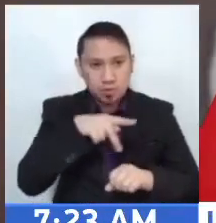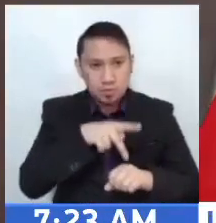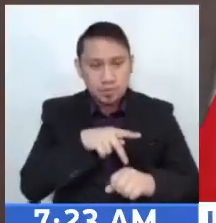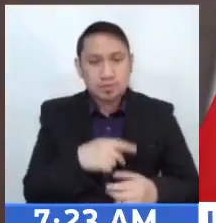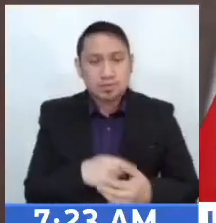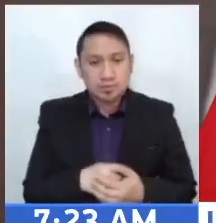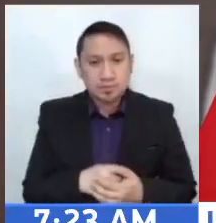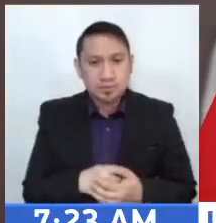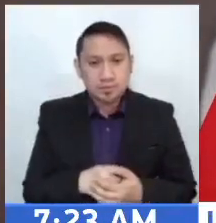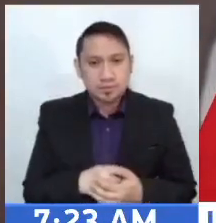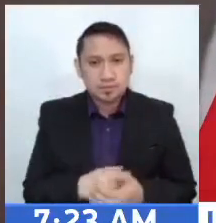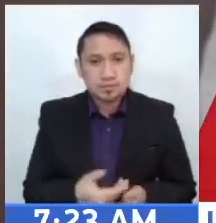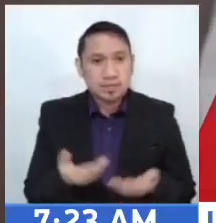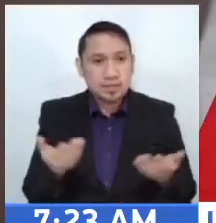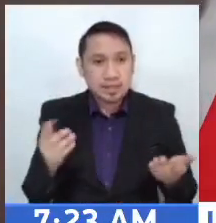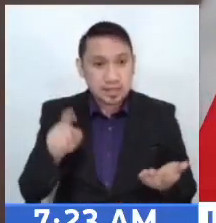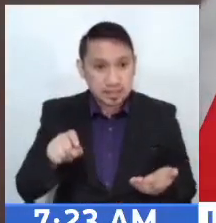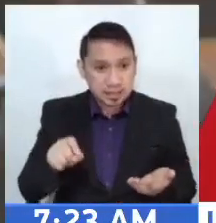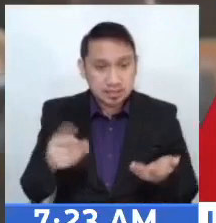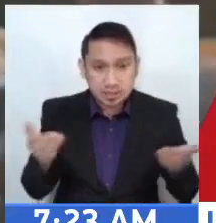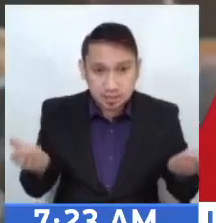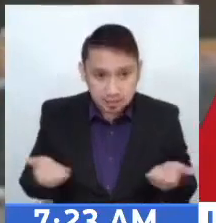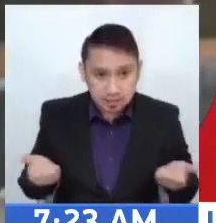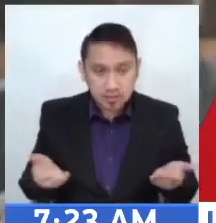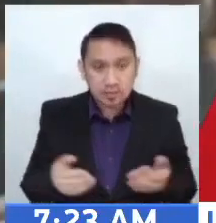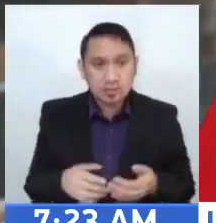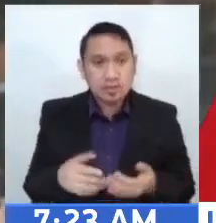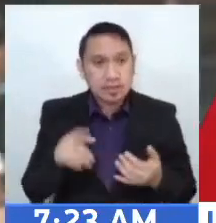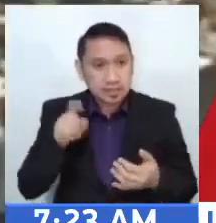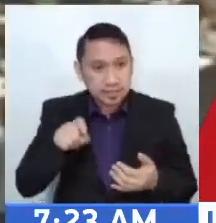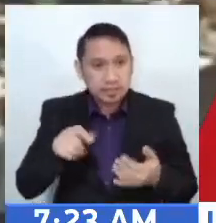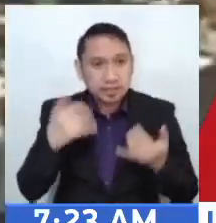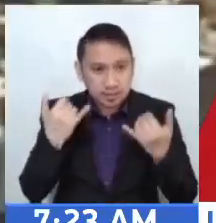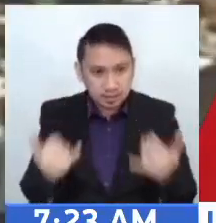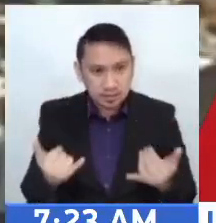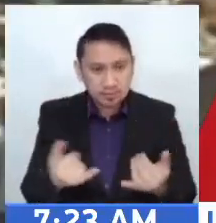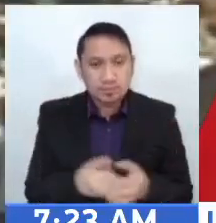here. The need is now.